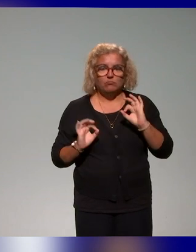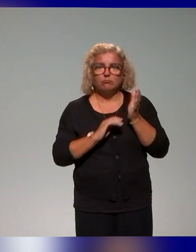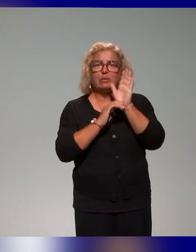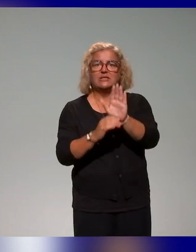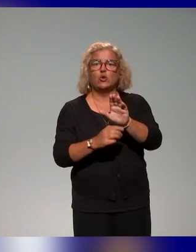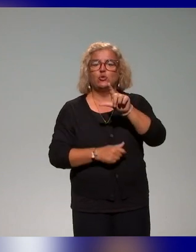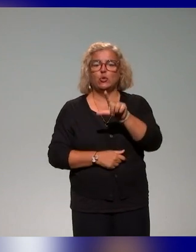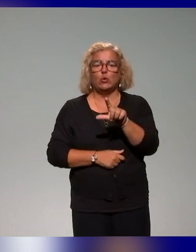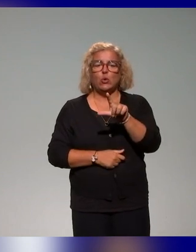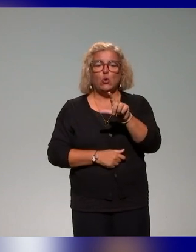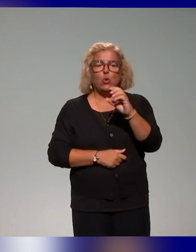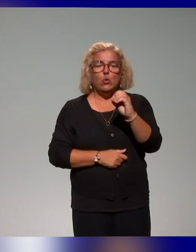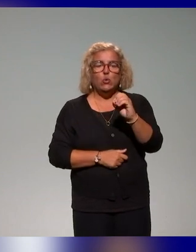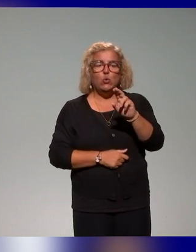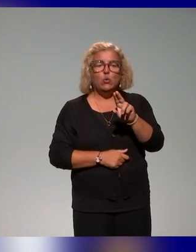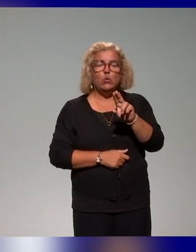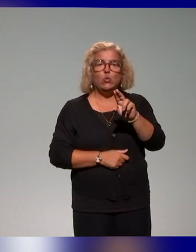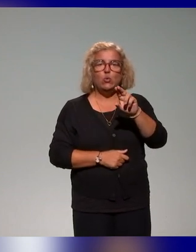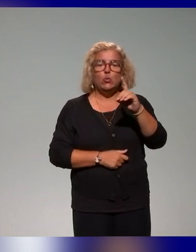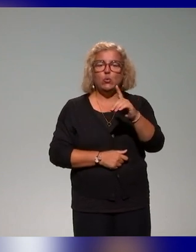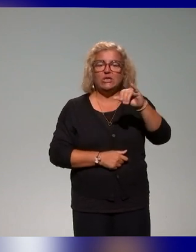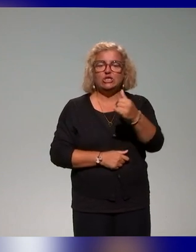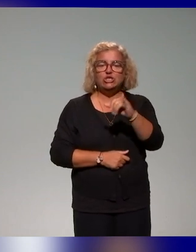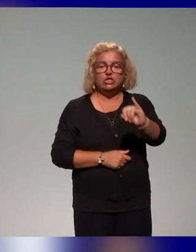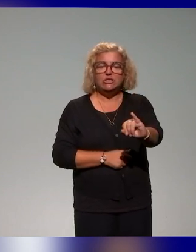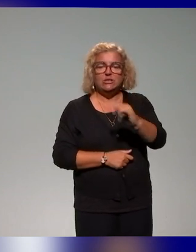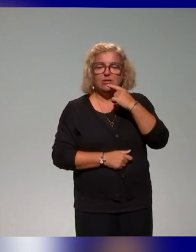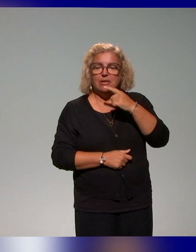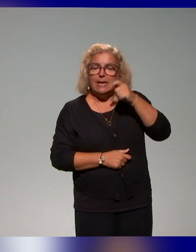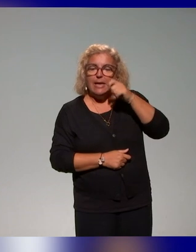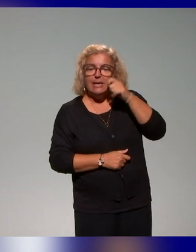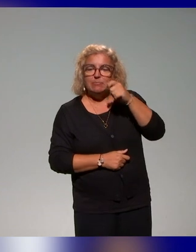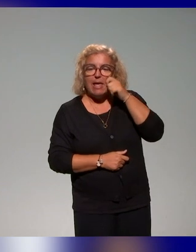Luigi Sansonetti. Oui, expert Moodle, j'adore Moodle.